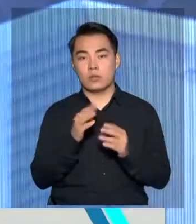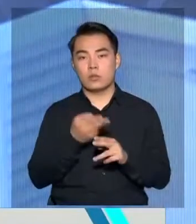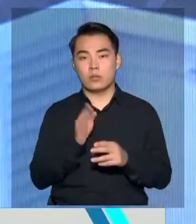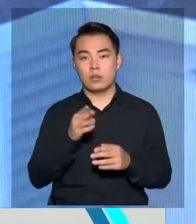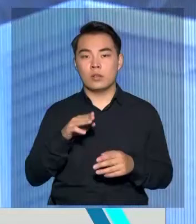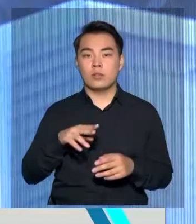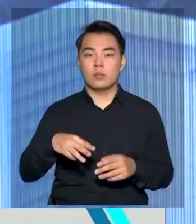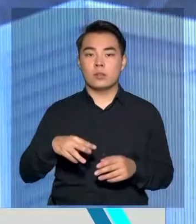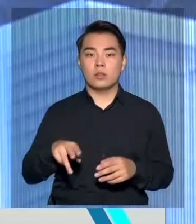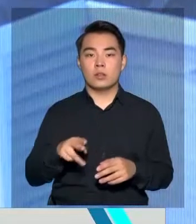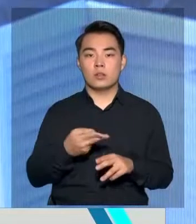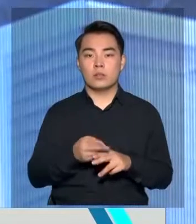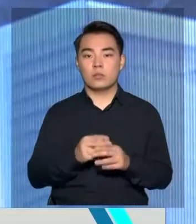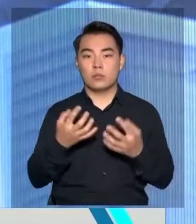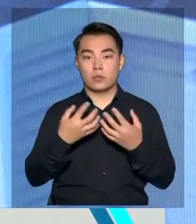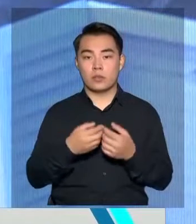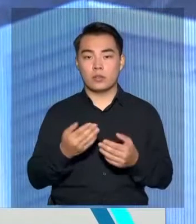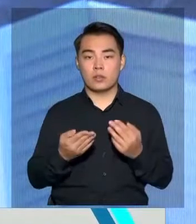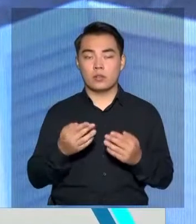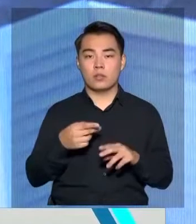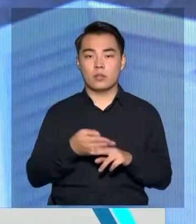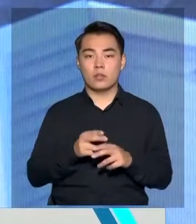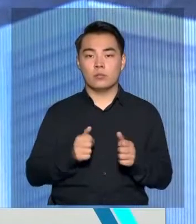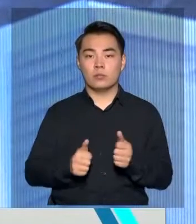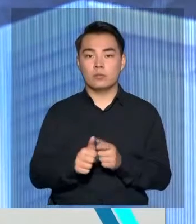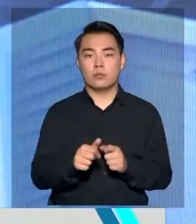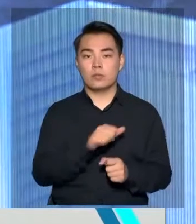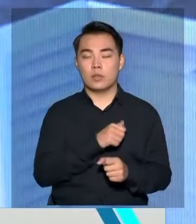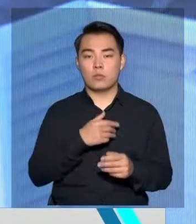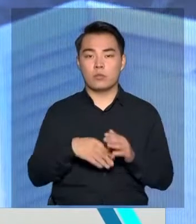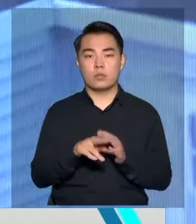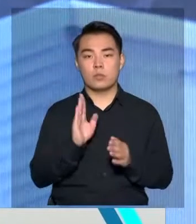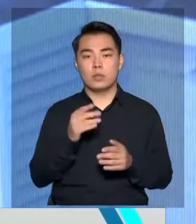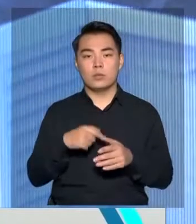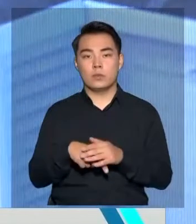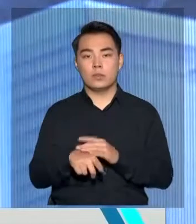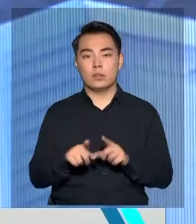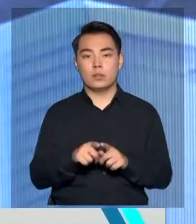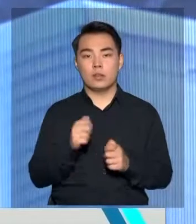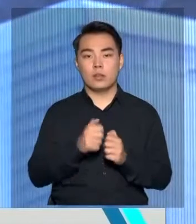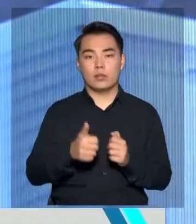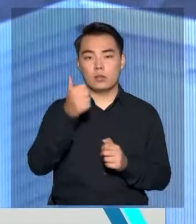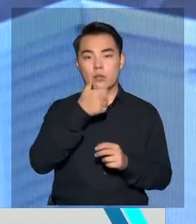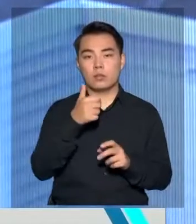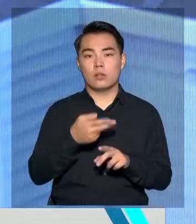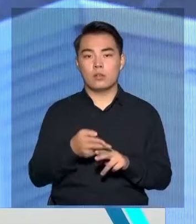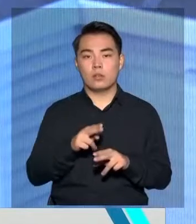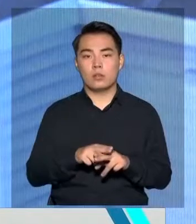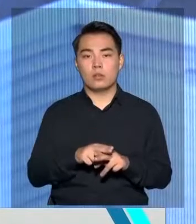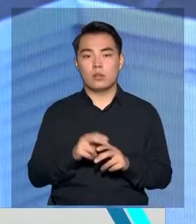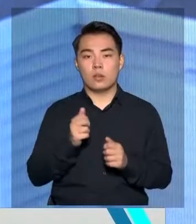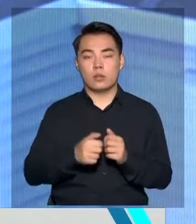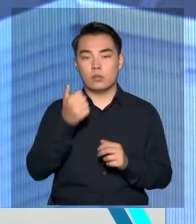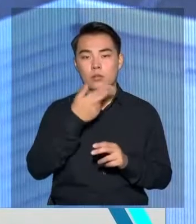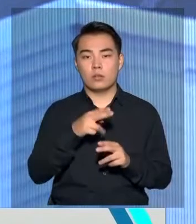ТМД елдерінің арасында есептеген кезде қазір алдың қатарлы көрсеткіштердің бірі. Өйткені бізге жыл қорытындысы бойынша, өткен жылдың